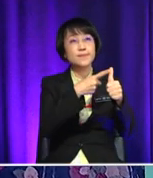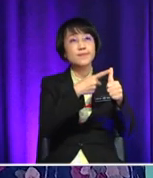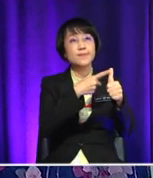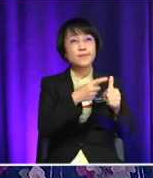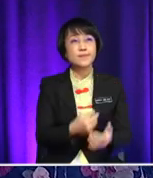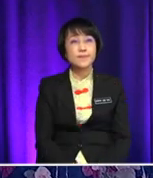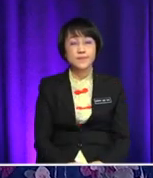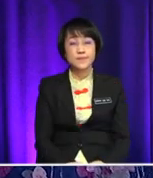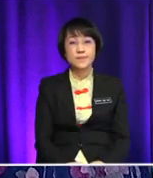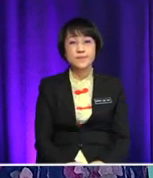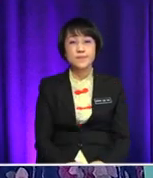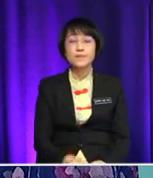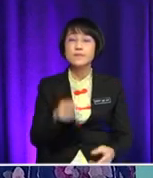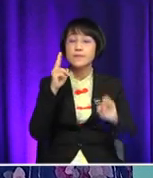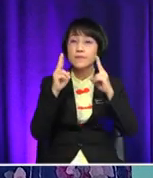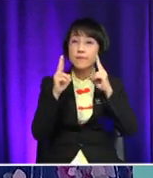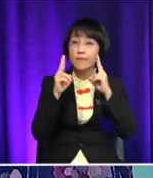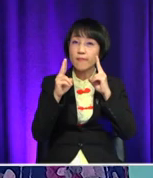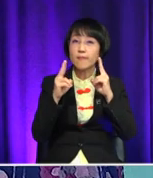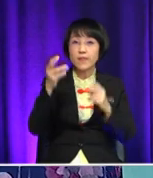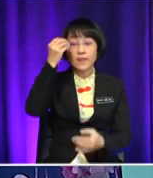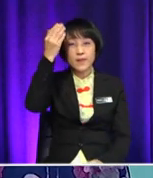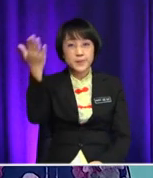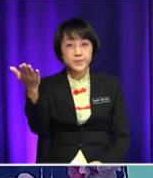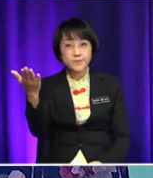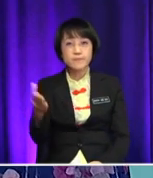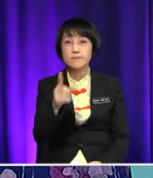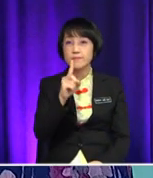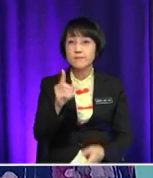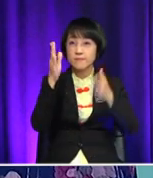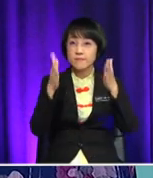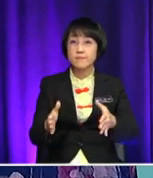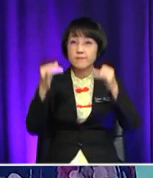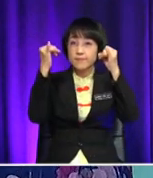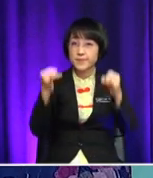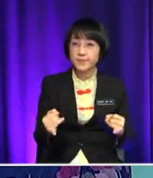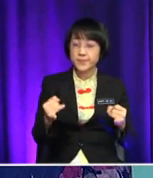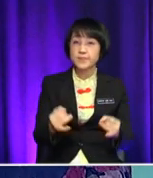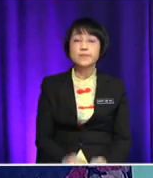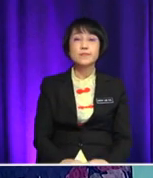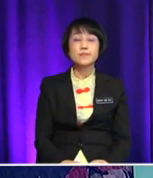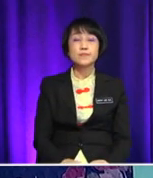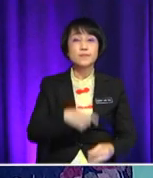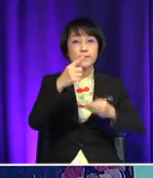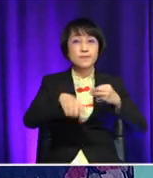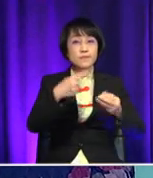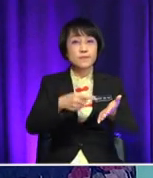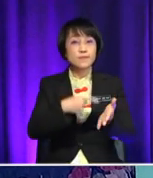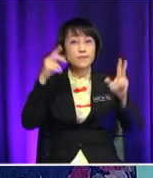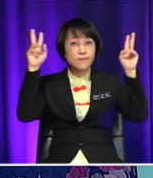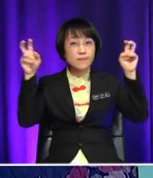pertama pengucapan yang disampaikan tuh saya cari individu juga tetapi mengenai tentang sesuatu tajuk